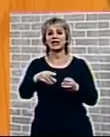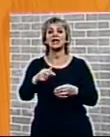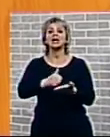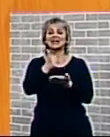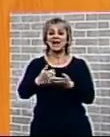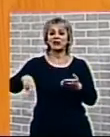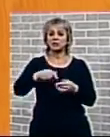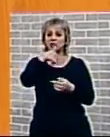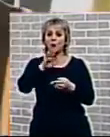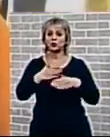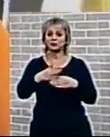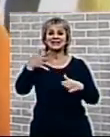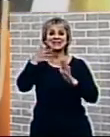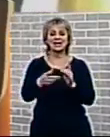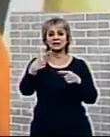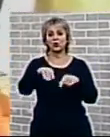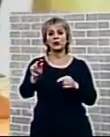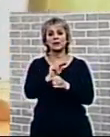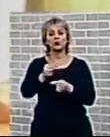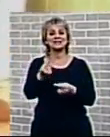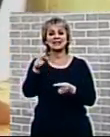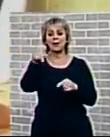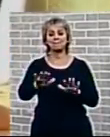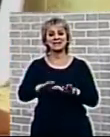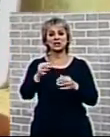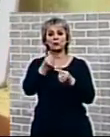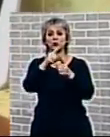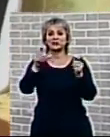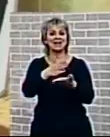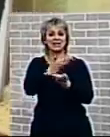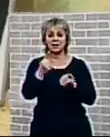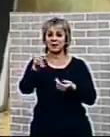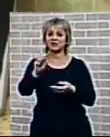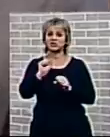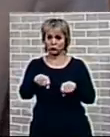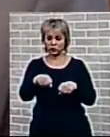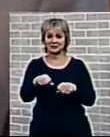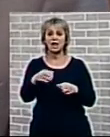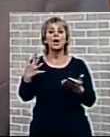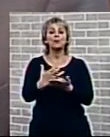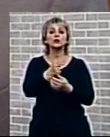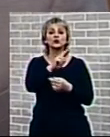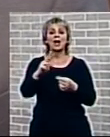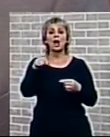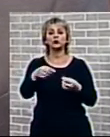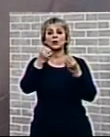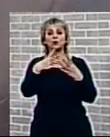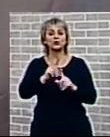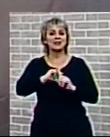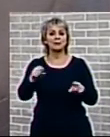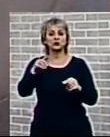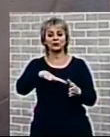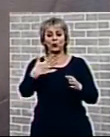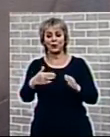не могут, потому что тратить на такой ремонт деньги местного бюджета не имеют полномочий. Получается какой-то вот просто абсурд.